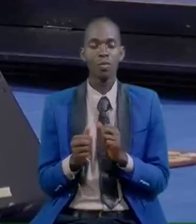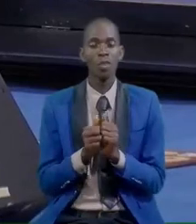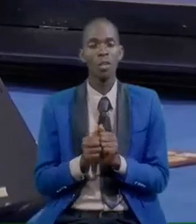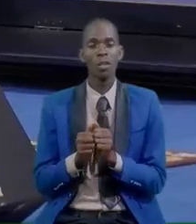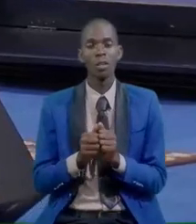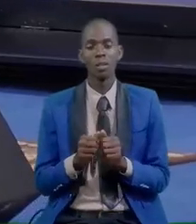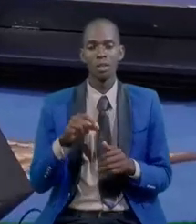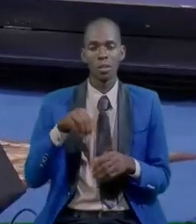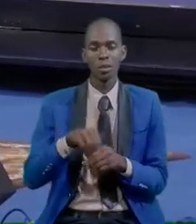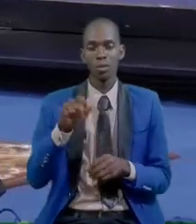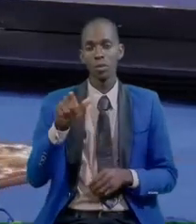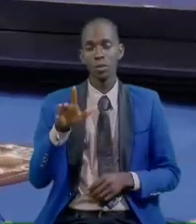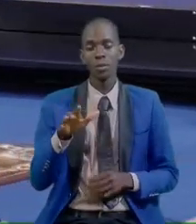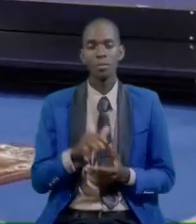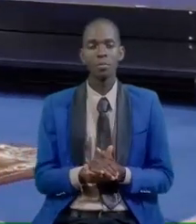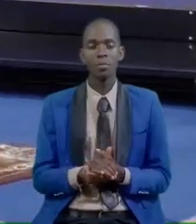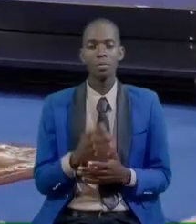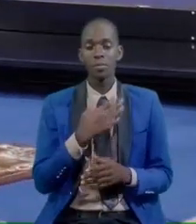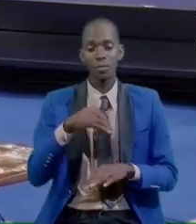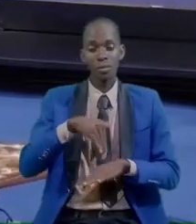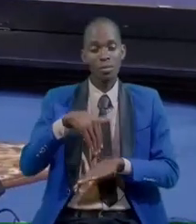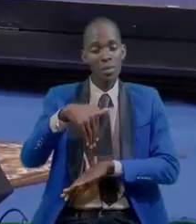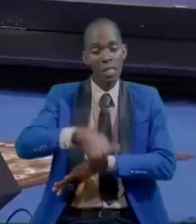Verset 25.